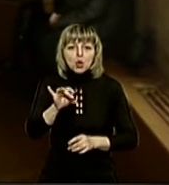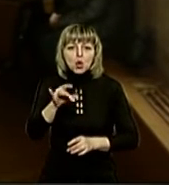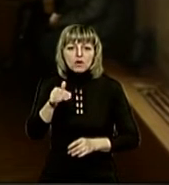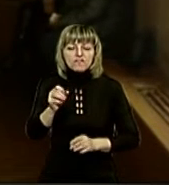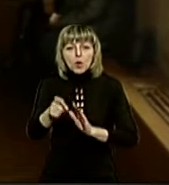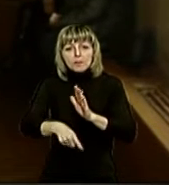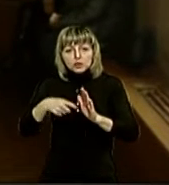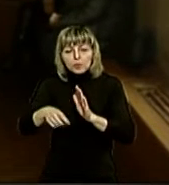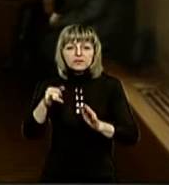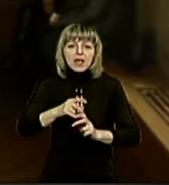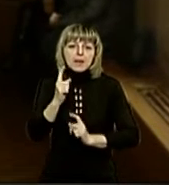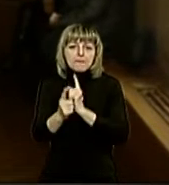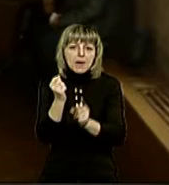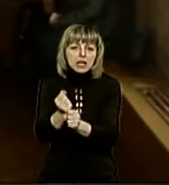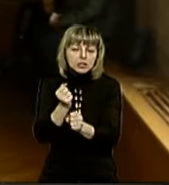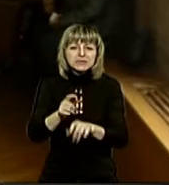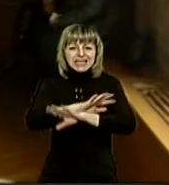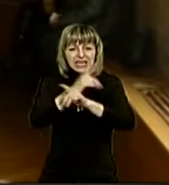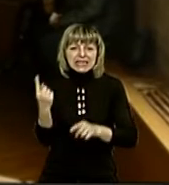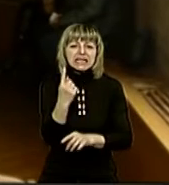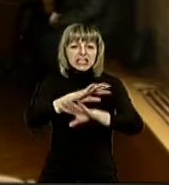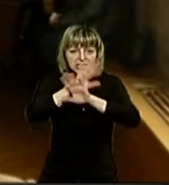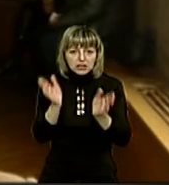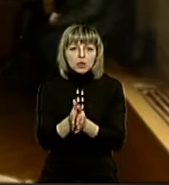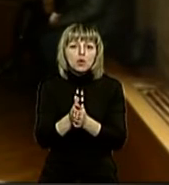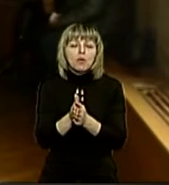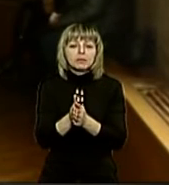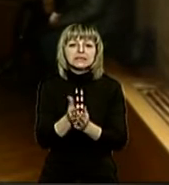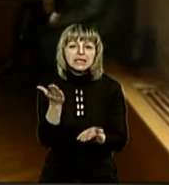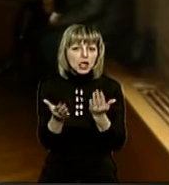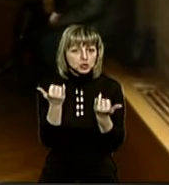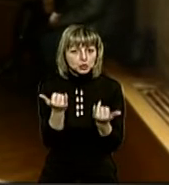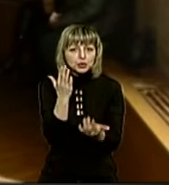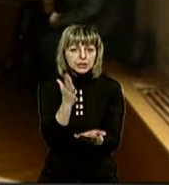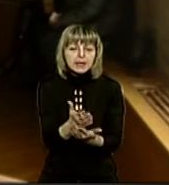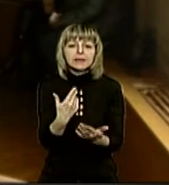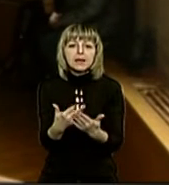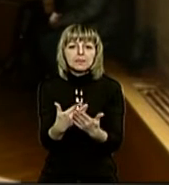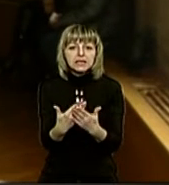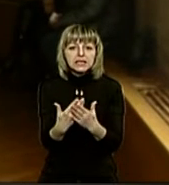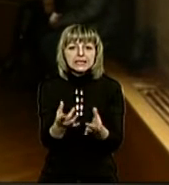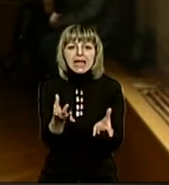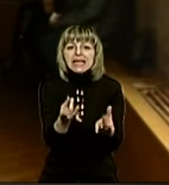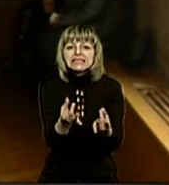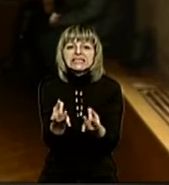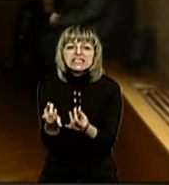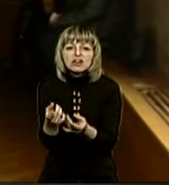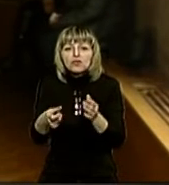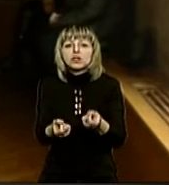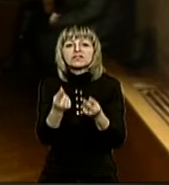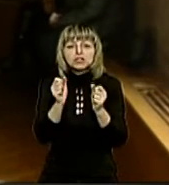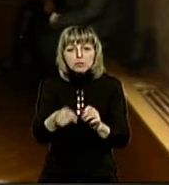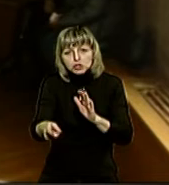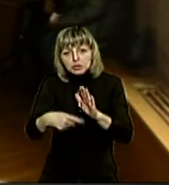підприємство і переробне – це єдиний цілий комплекс. Якщо є сьогодні, скажімо, сировина, де її можна добути, і